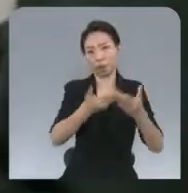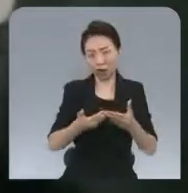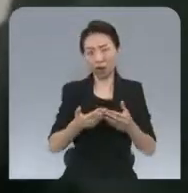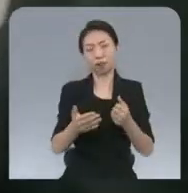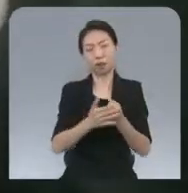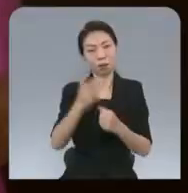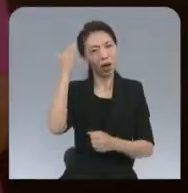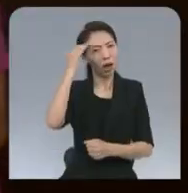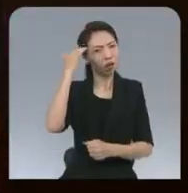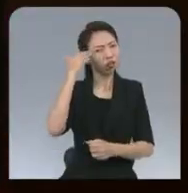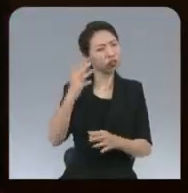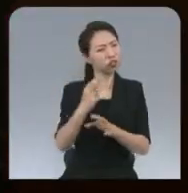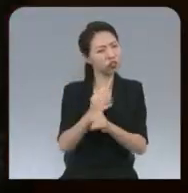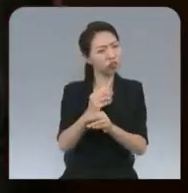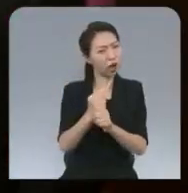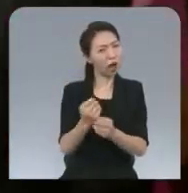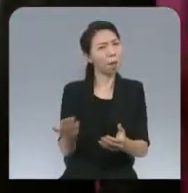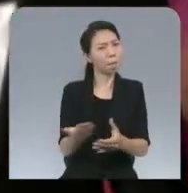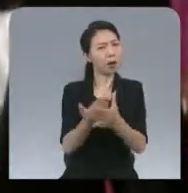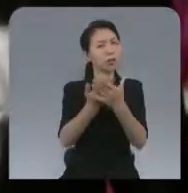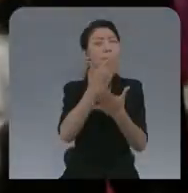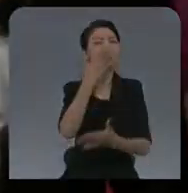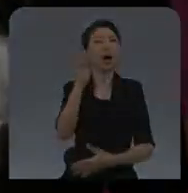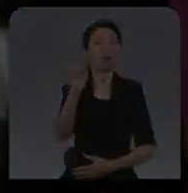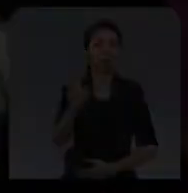benannt und wird seit 1936 vergeben